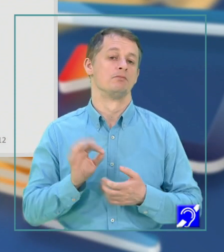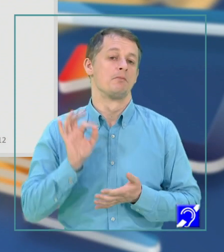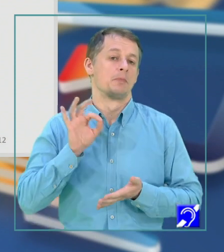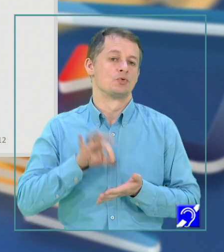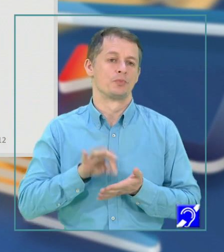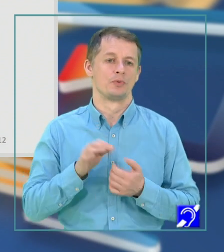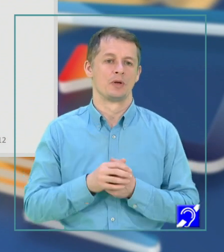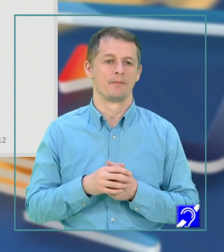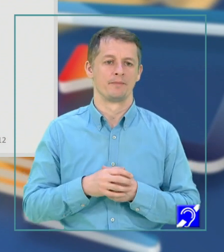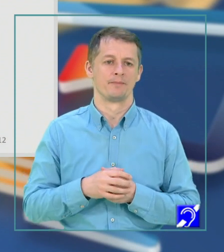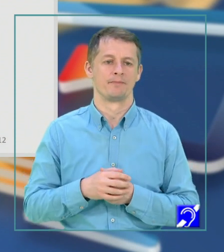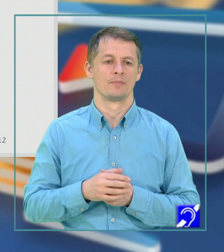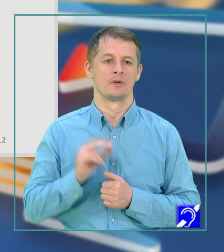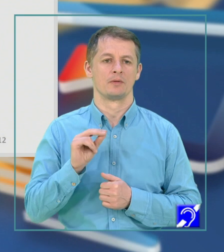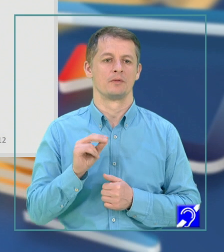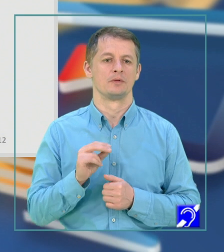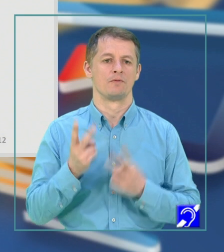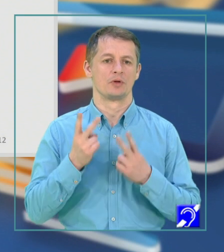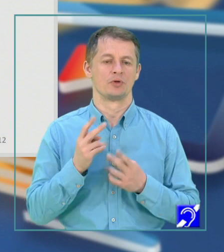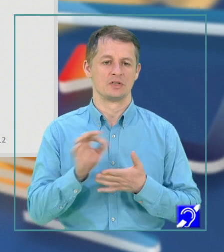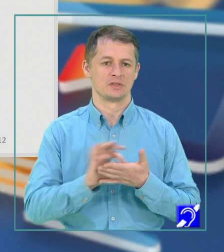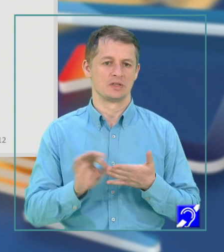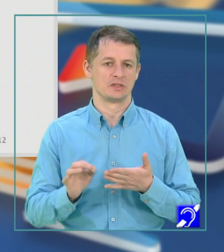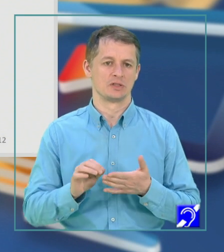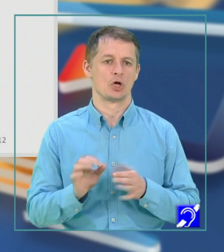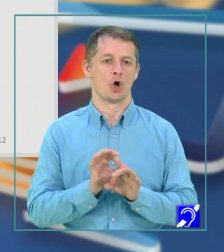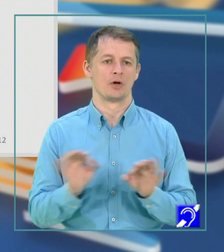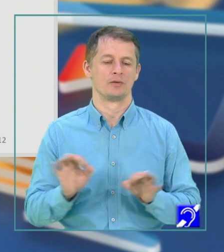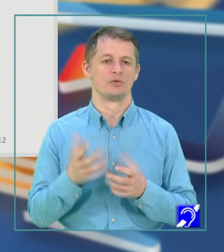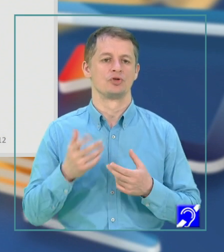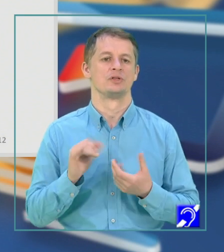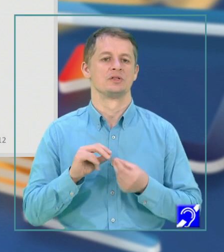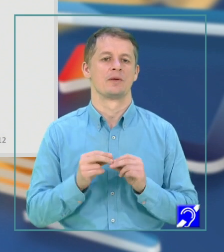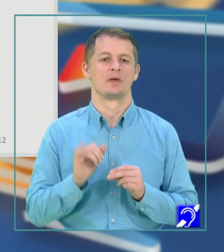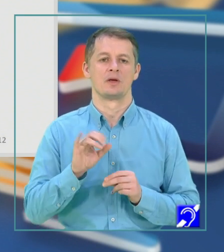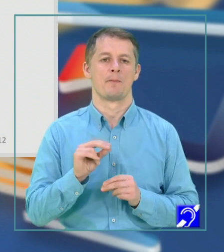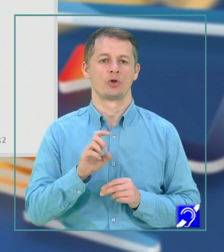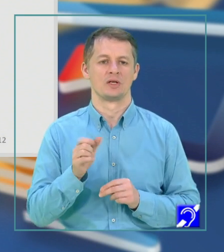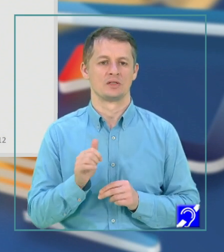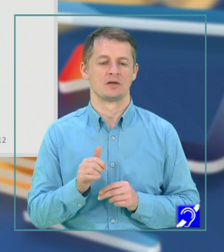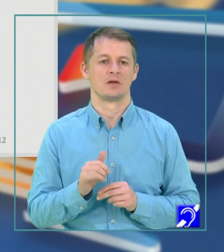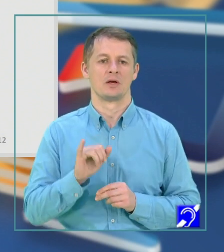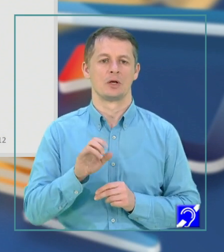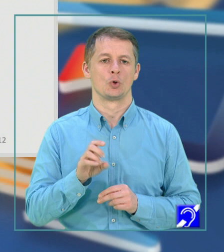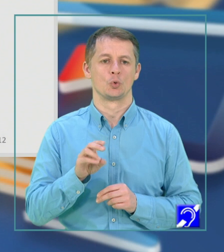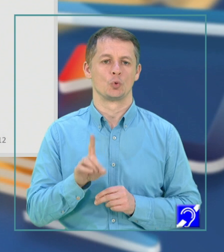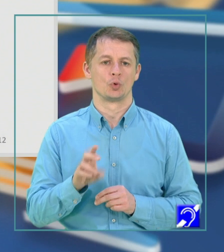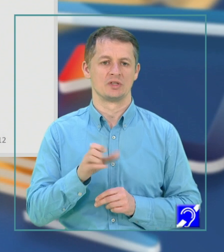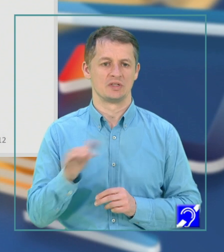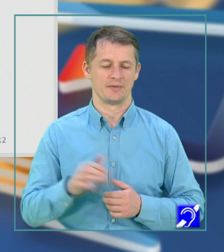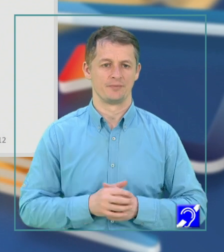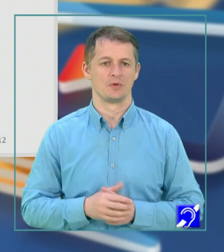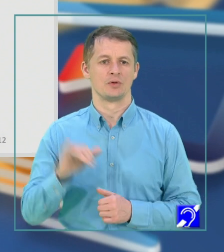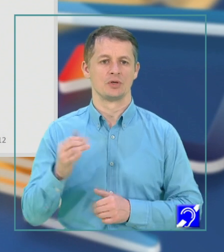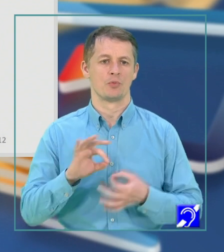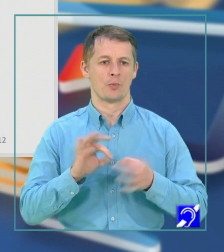de K adevărat și este foarte important să scrieți corect ce înseamnă ipoteza de inducție și propoziția de demonstrat. P de